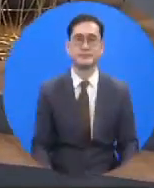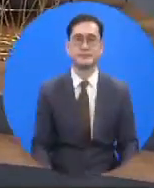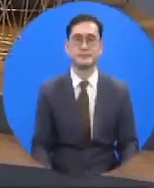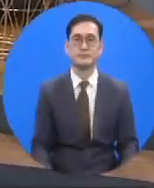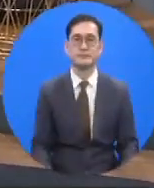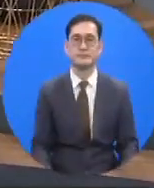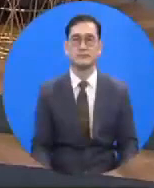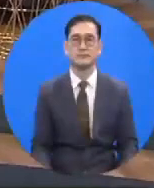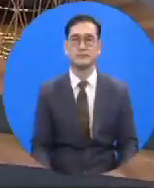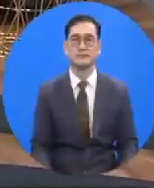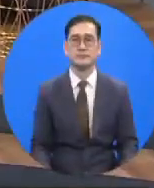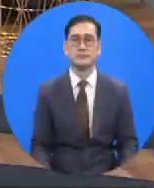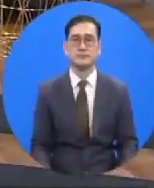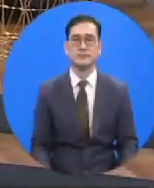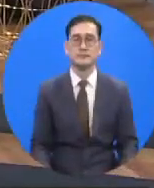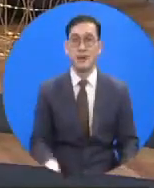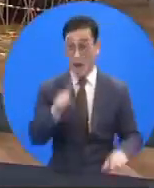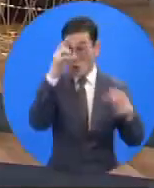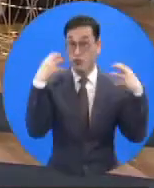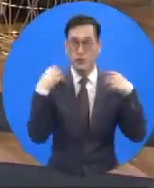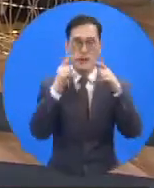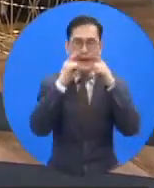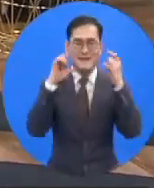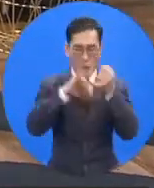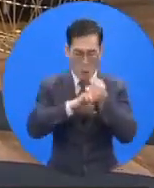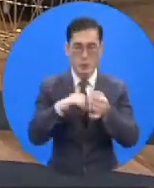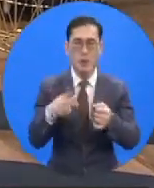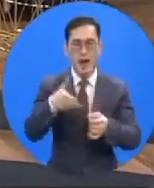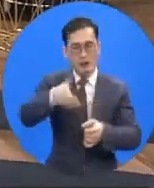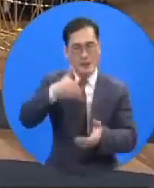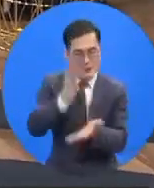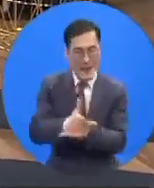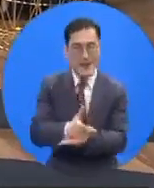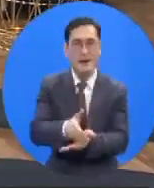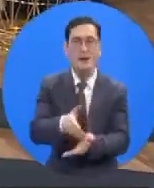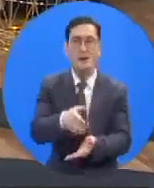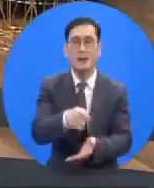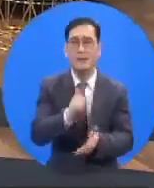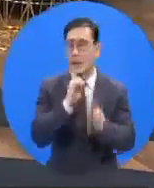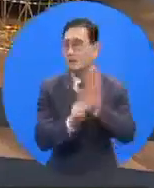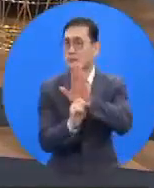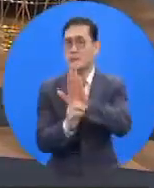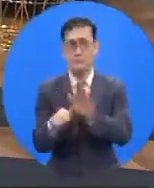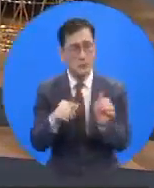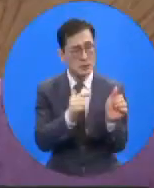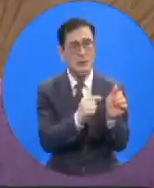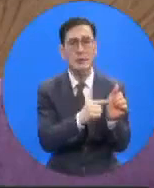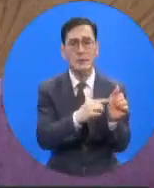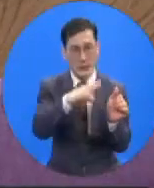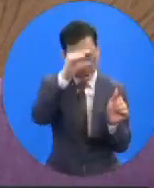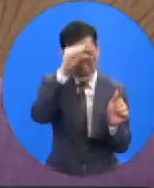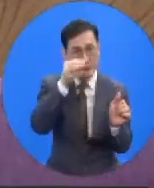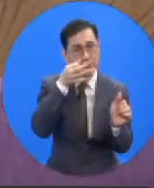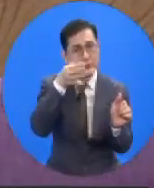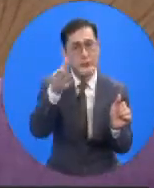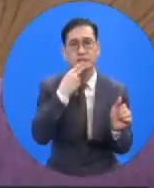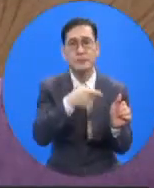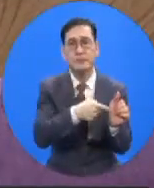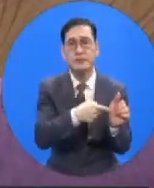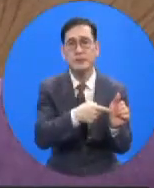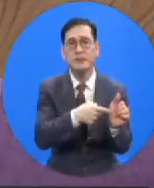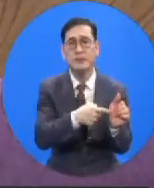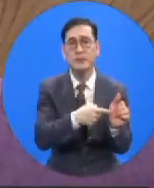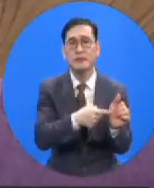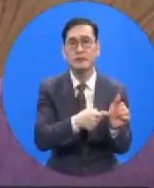관련된 논란이 줘 4 최근 우리 사회에서 어 인식 소 에피스테메 라고 하는데 아스 크를